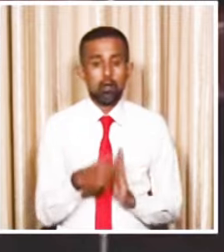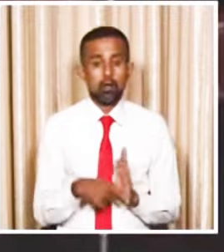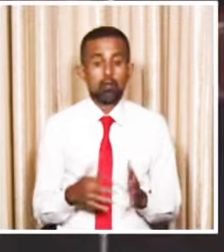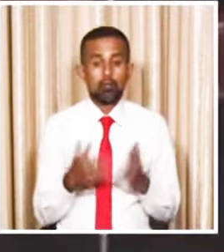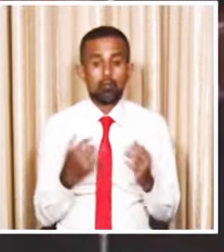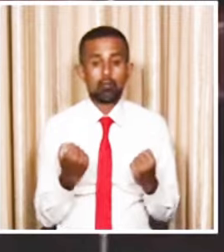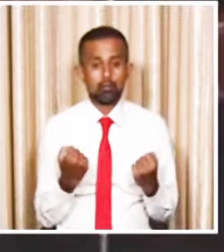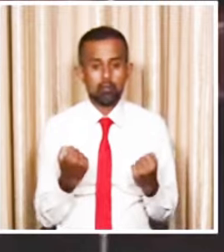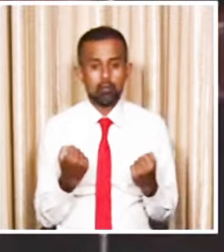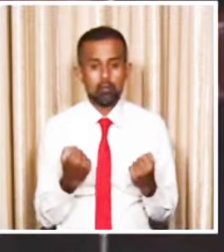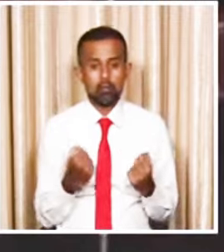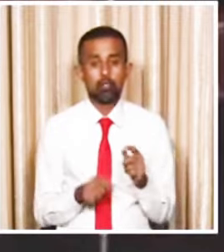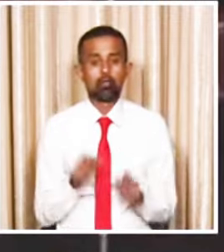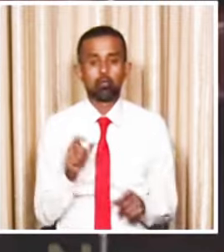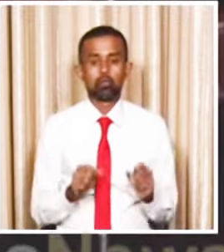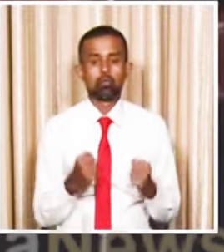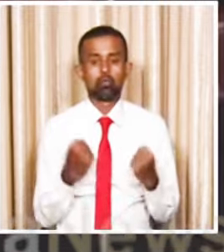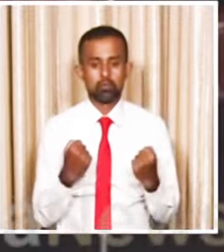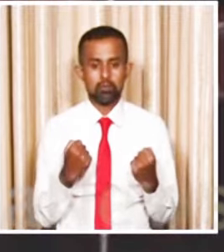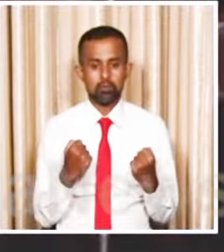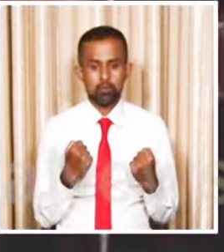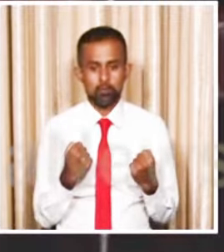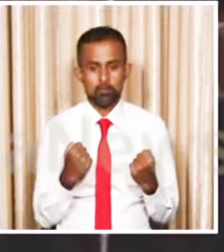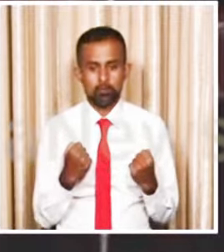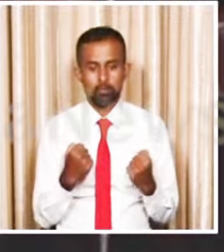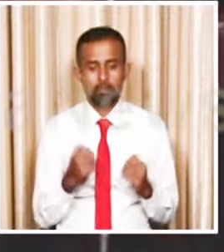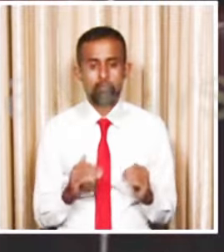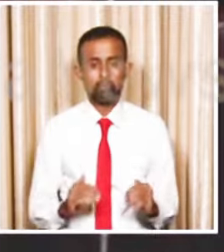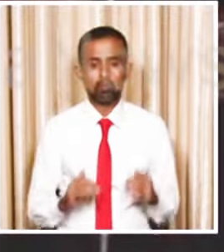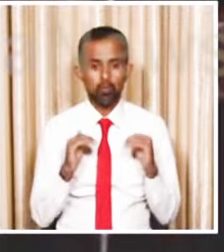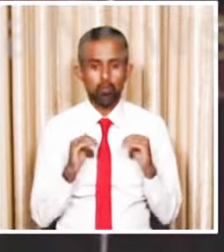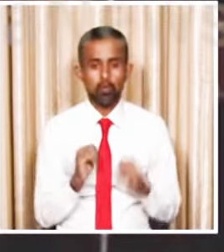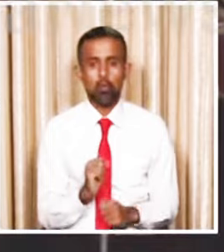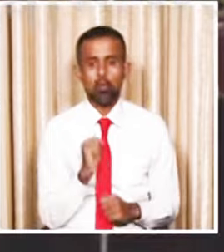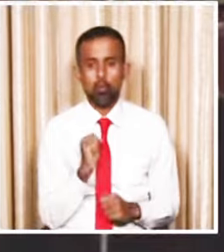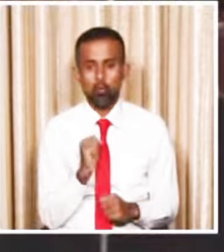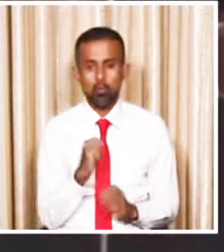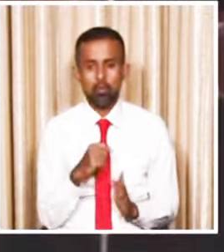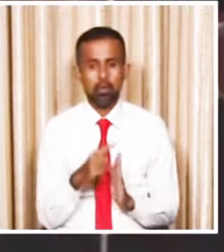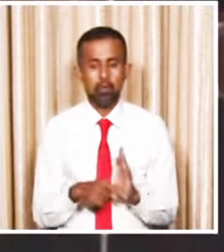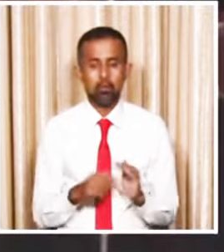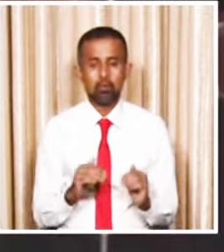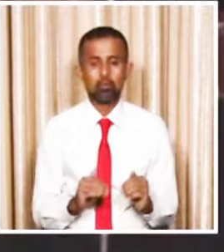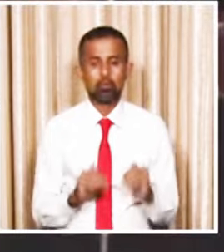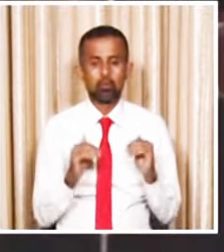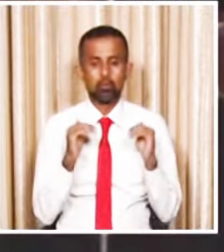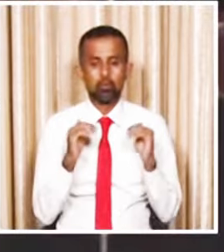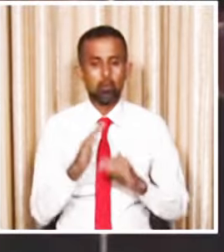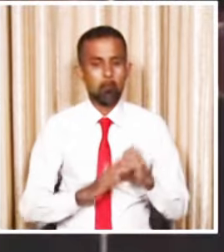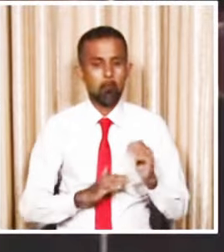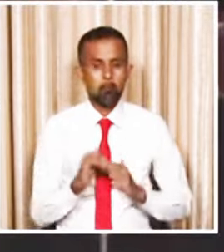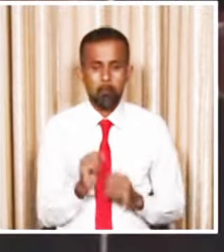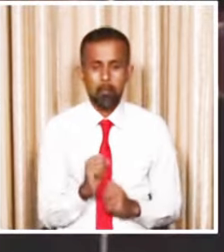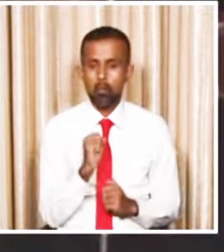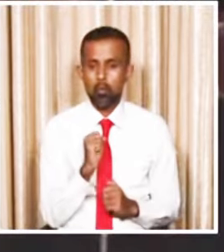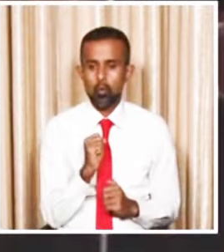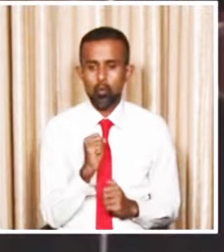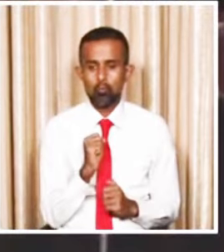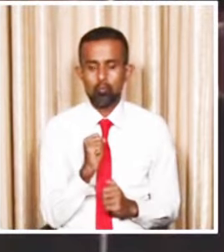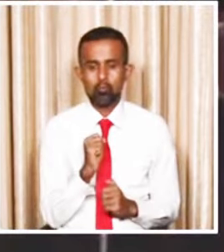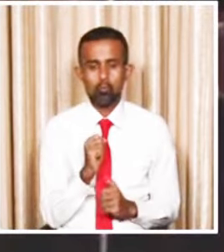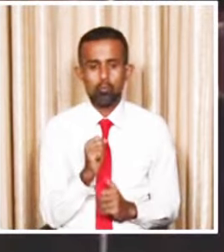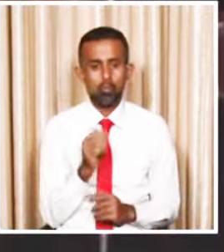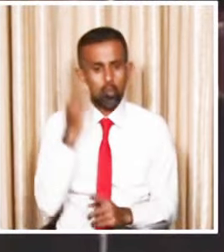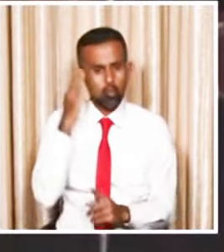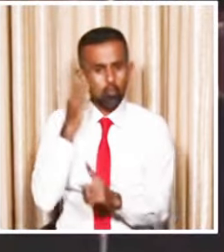శక్తి మానవ శక్తి మానవ ప్రాగ్ధని అవి వర్ధనే కరాన్ని కోమదు ఏక మీరటే సంవర్ధన సదా ఉపయోగకరగానే కోమదు మొన్న దిశానతి